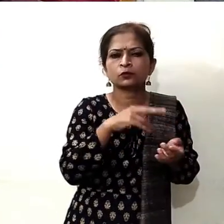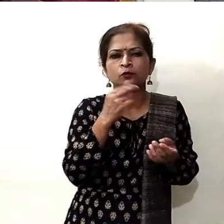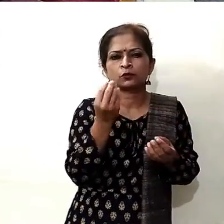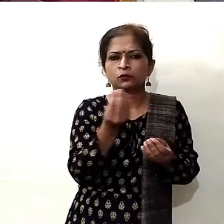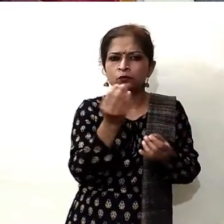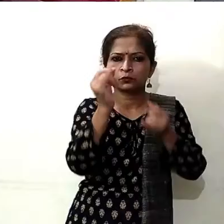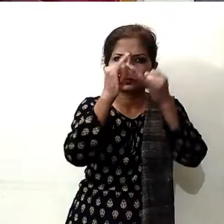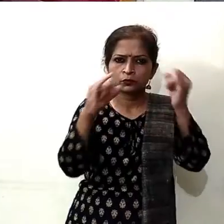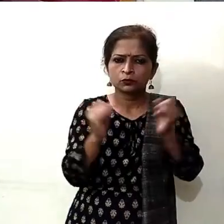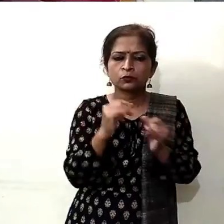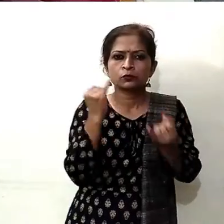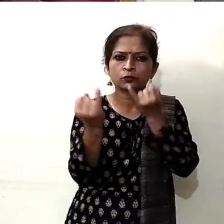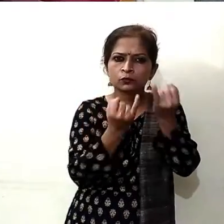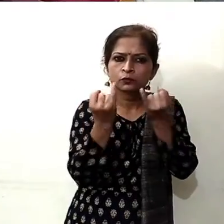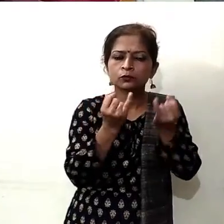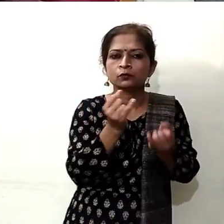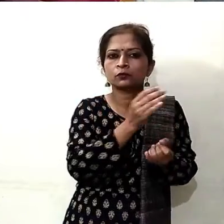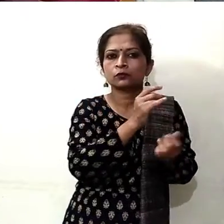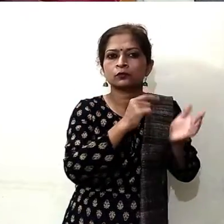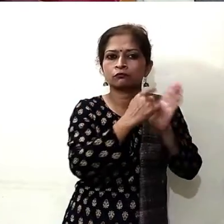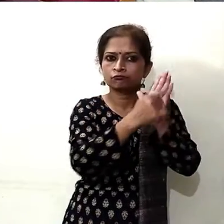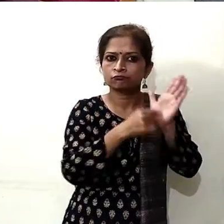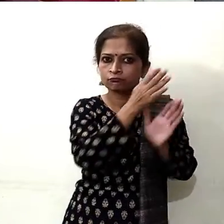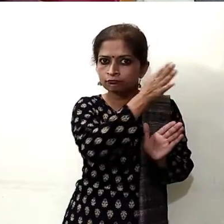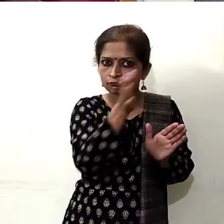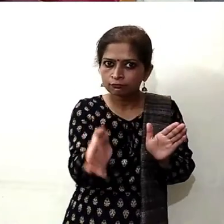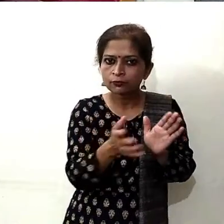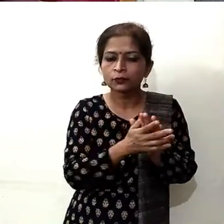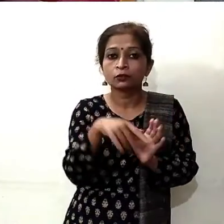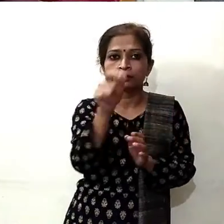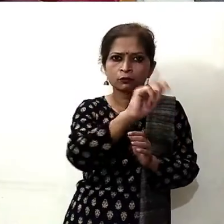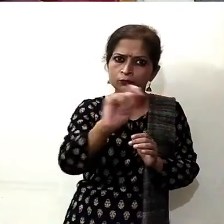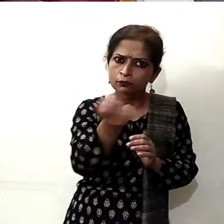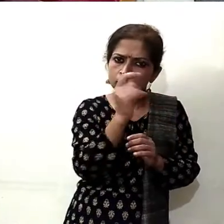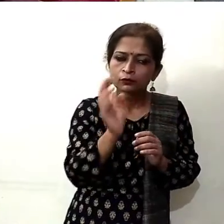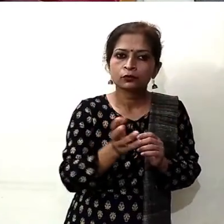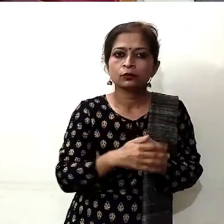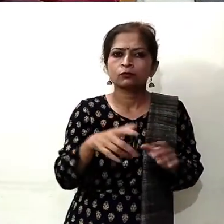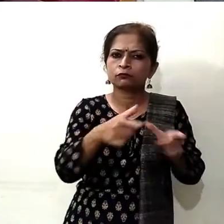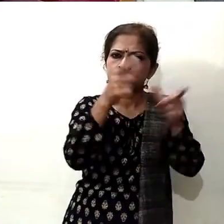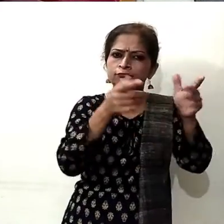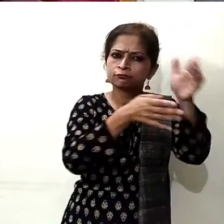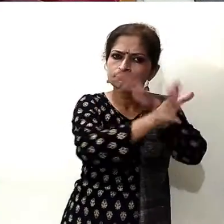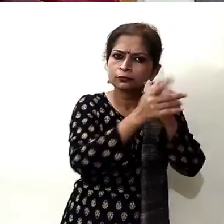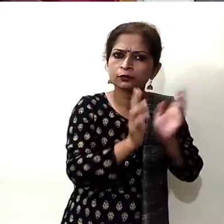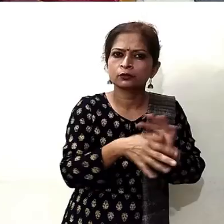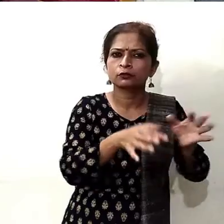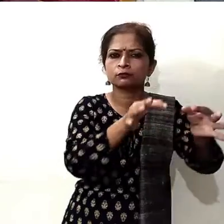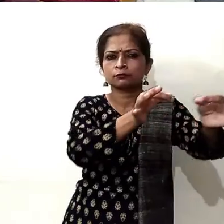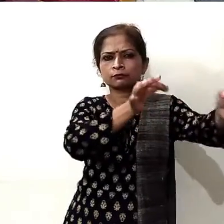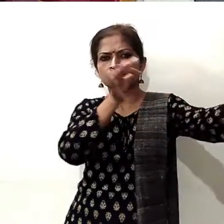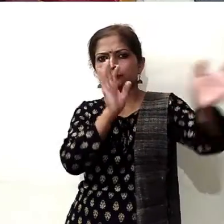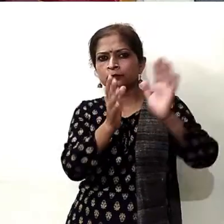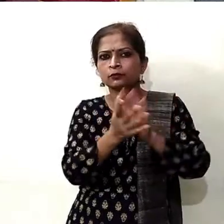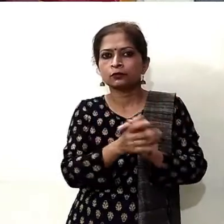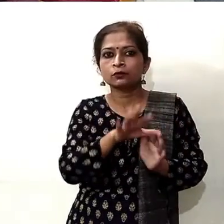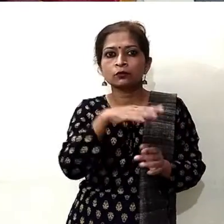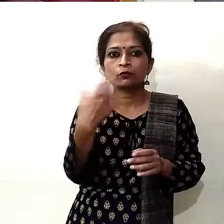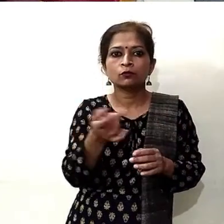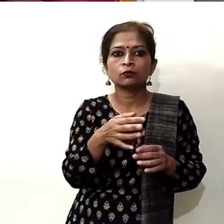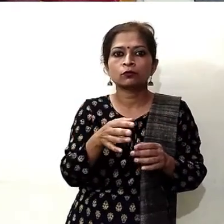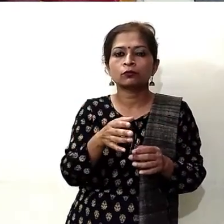छत्राणी थी। तो रानी पद्मावती शिकार कर रही थी और एक तीर भटक कर आके राणा रतन सिंह को लग